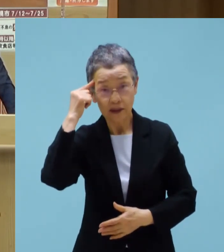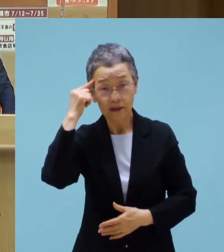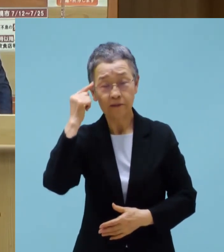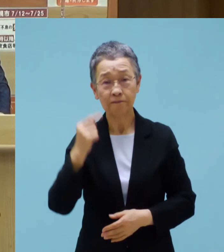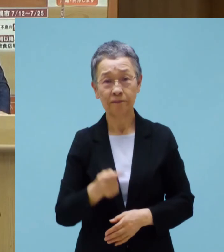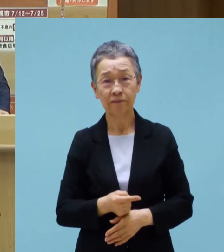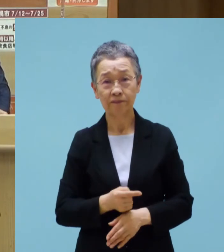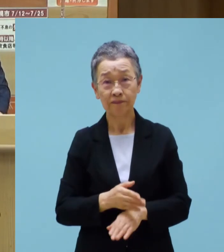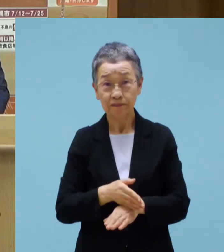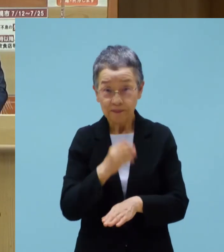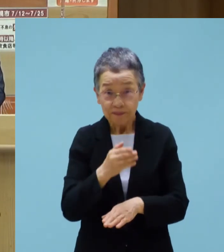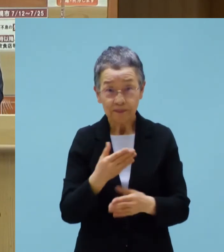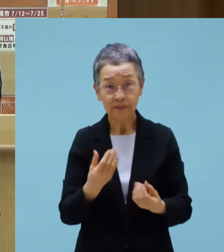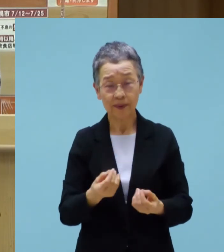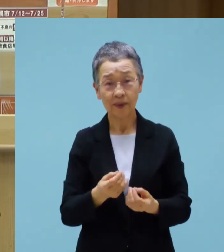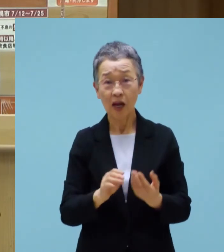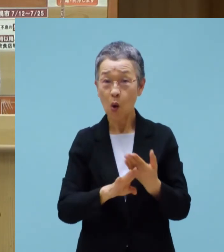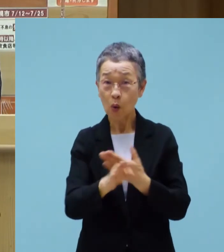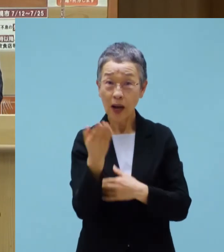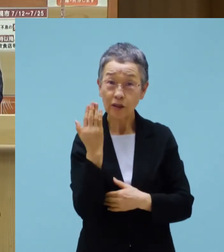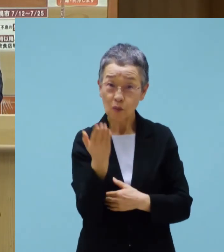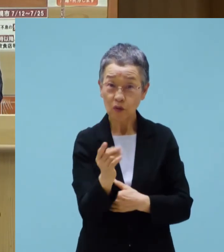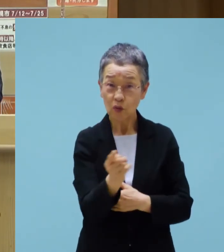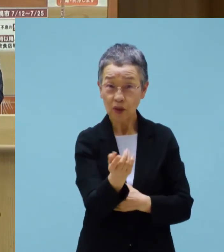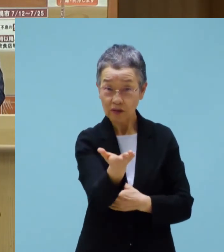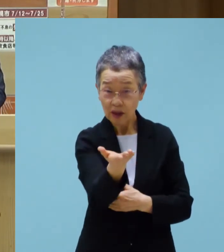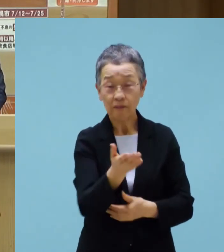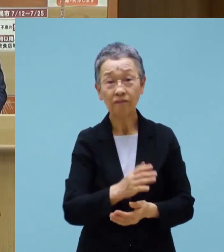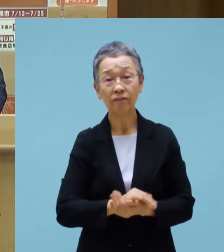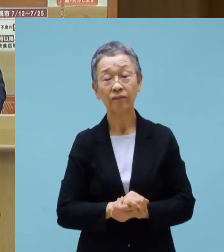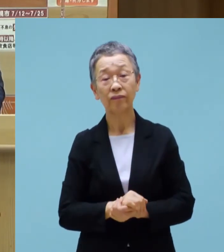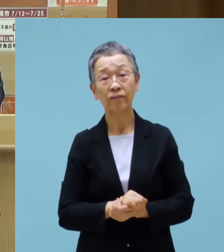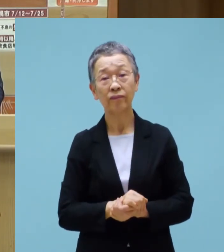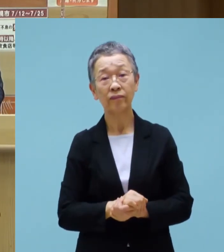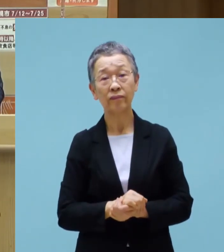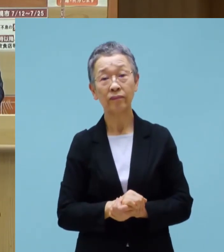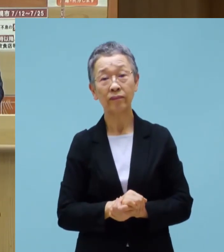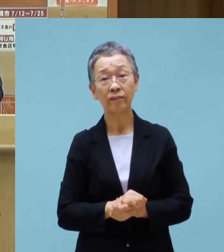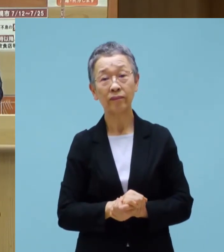。 他にご質問ございますか。よろしいですか。